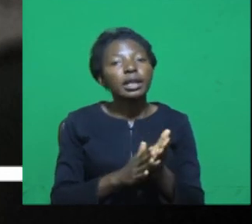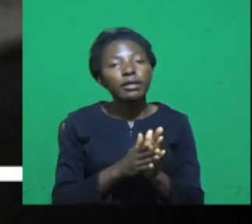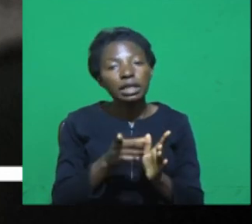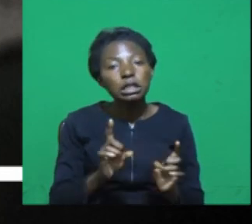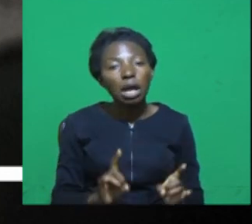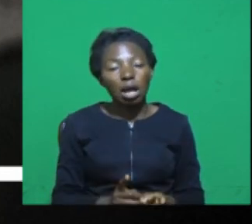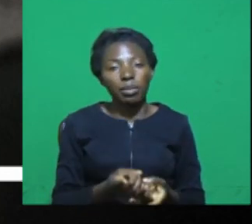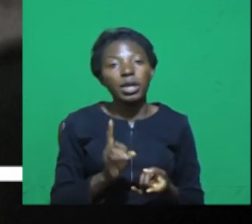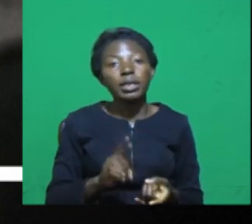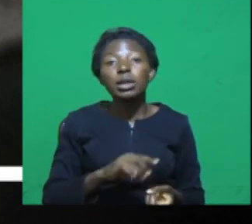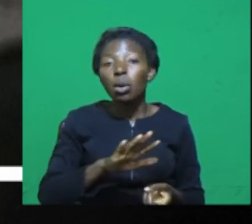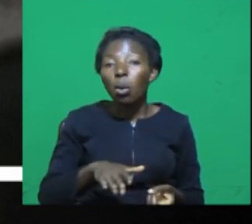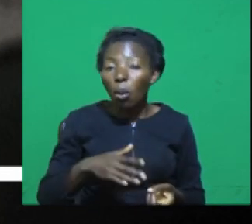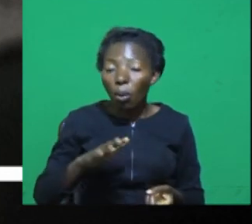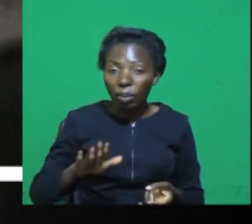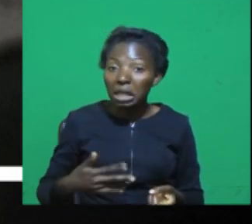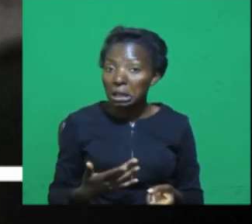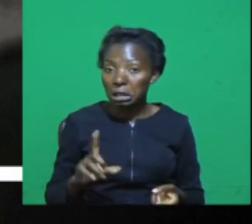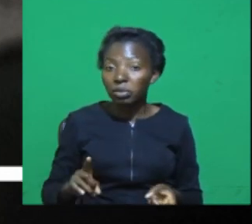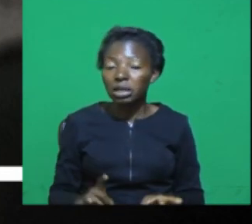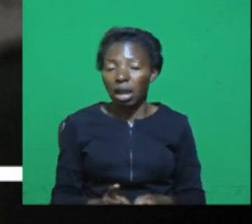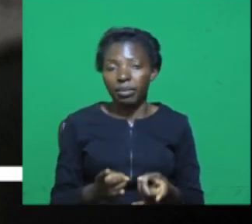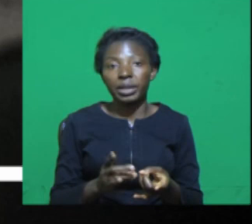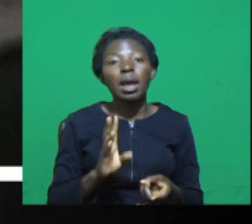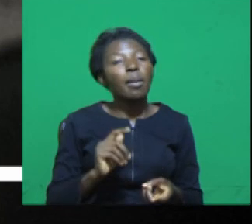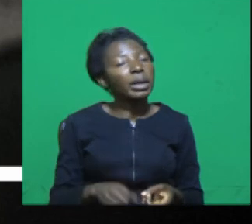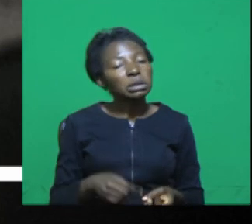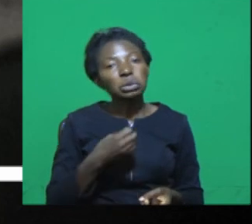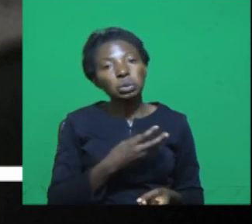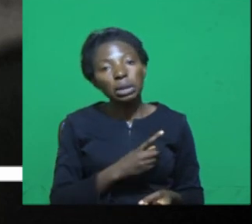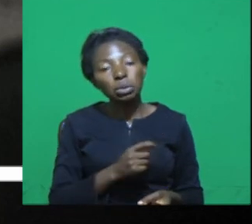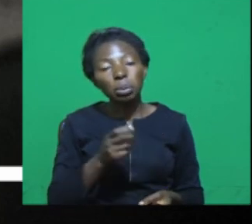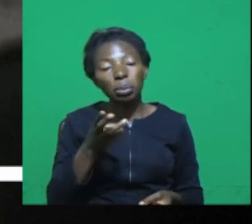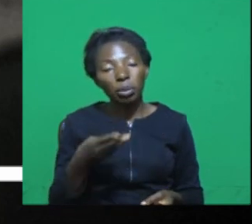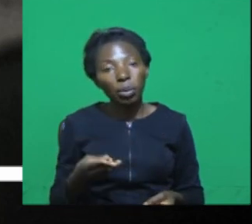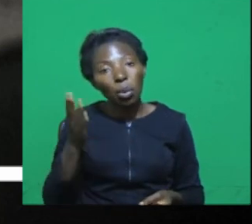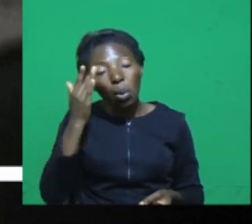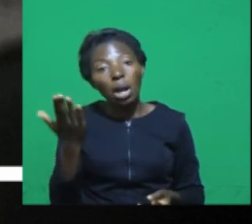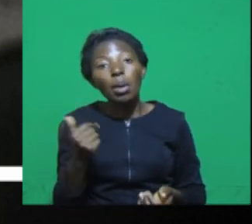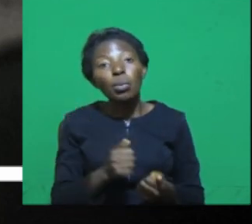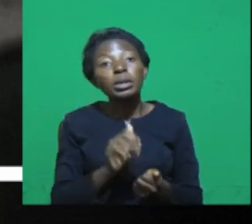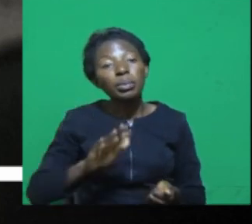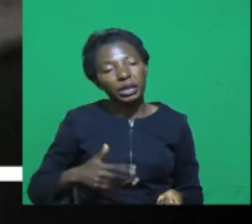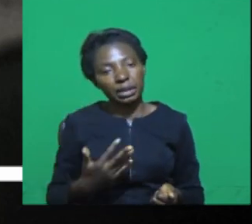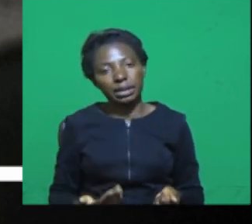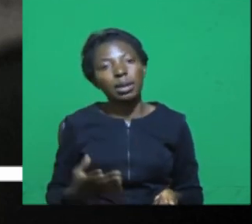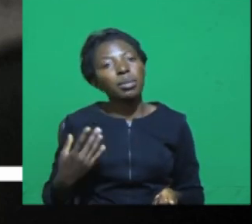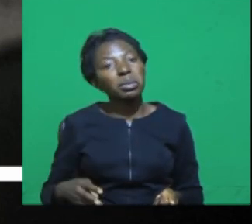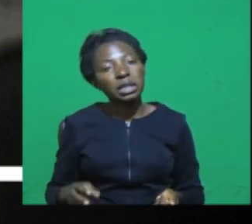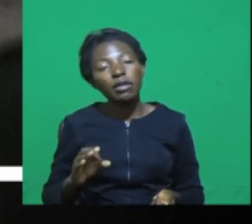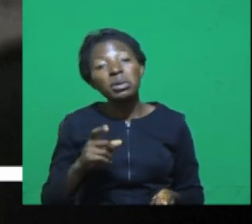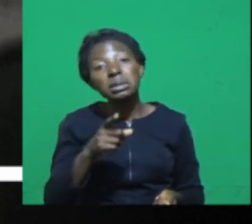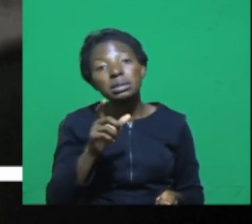kuti zvigumbuso zvisauye, asi une nhamo iye wazvinouya naye. Zvaiva nani kwaari kuti